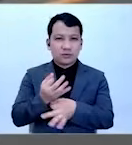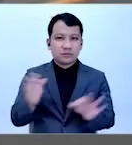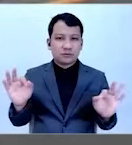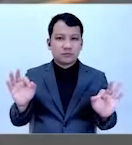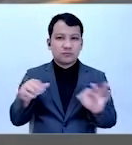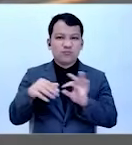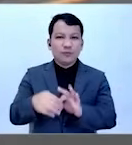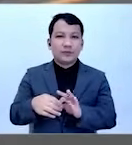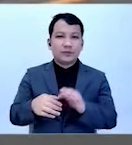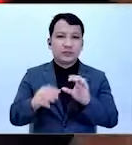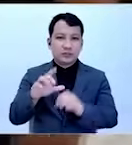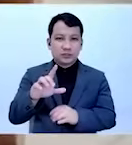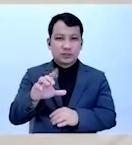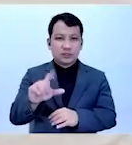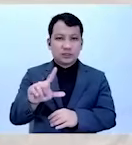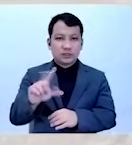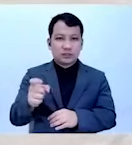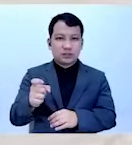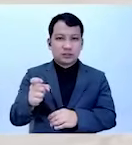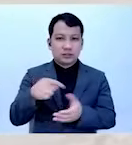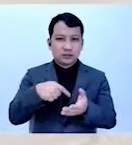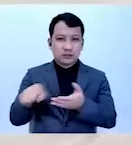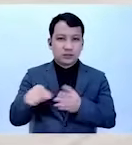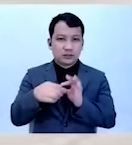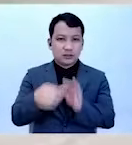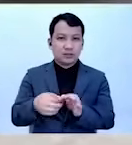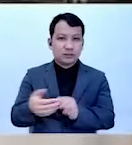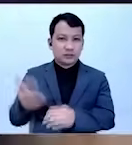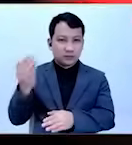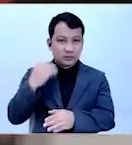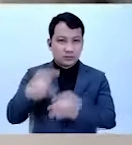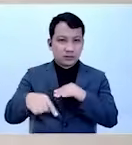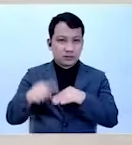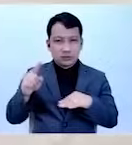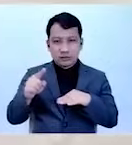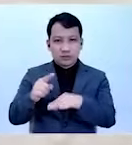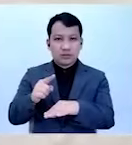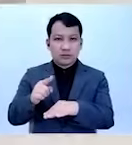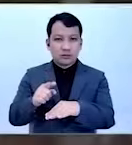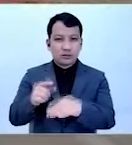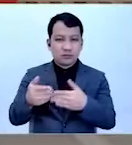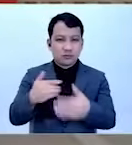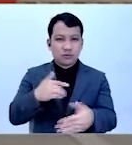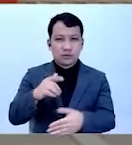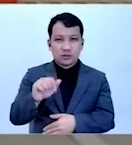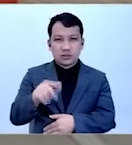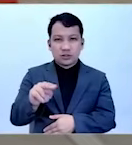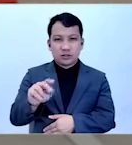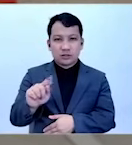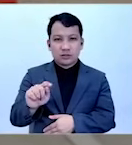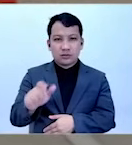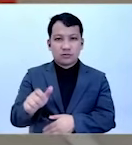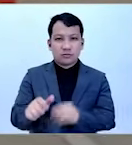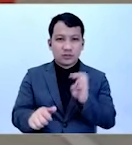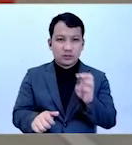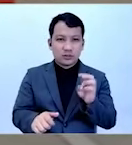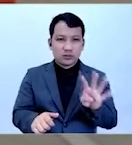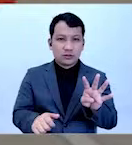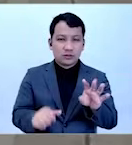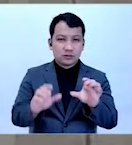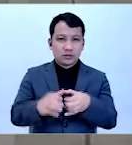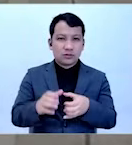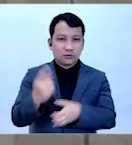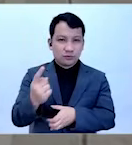ng Calax. Dapat lamang bayaran ang dati ng toll fee bago makarating ng Aguinaldo Interchange. 64 pesos sa Class 1